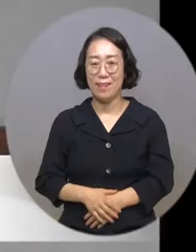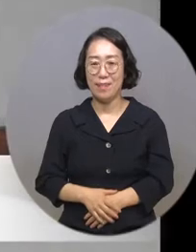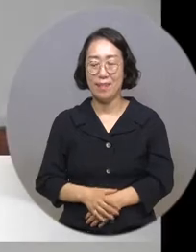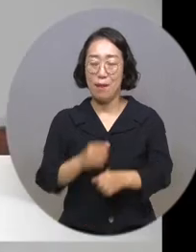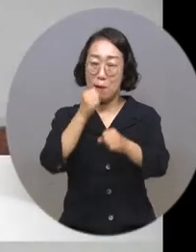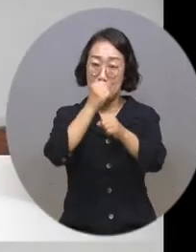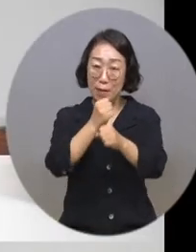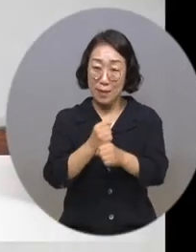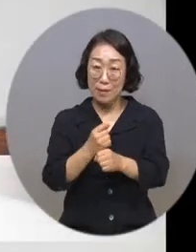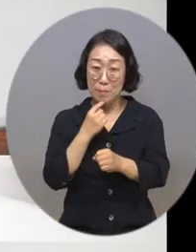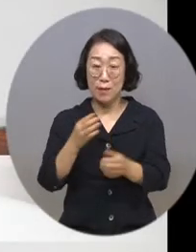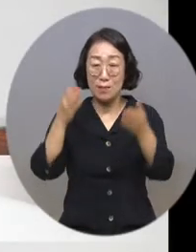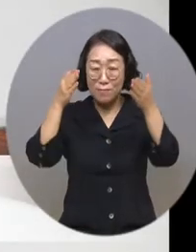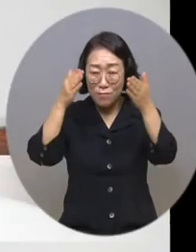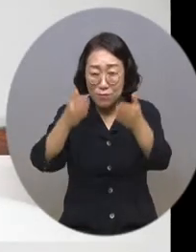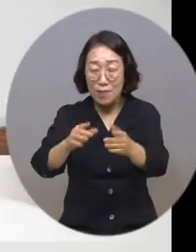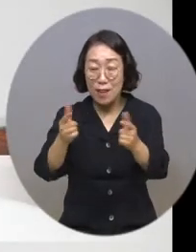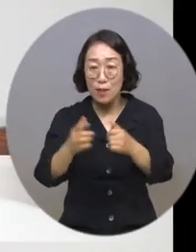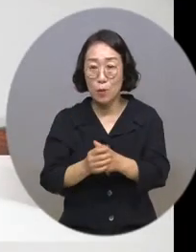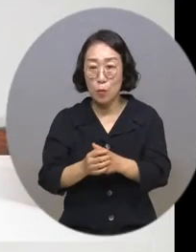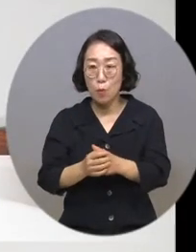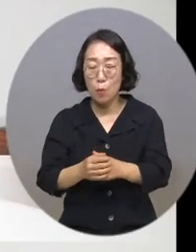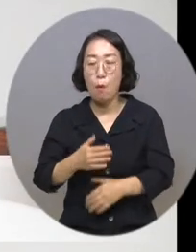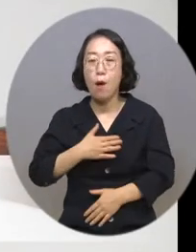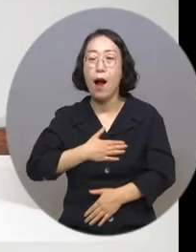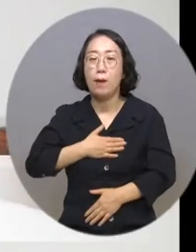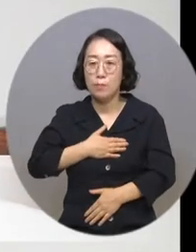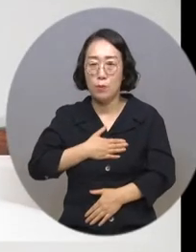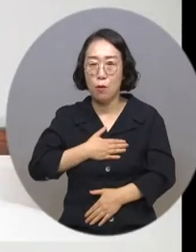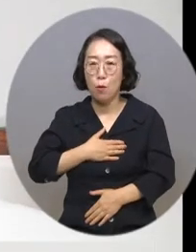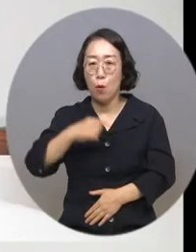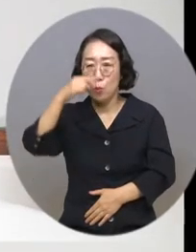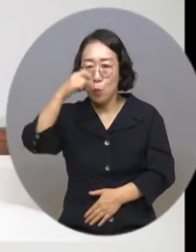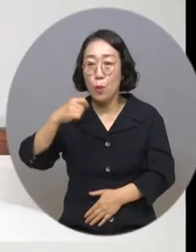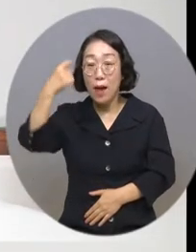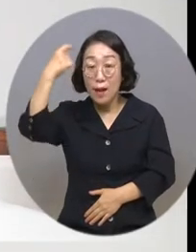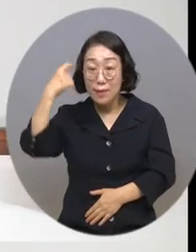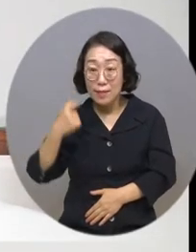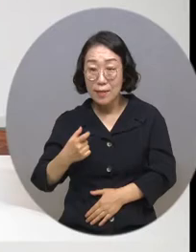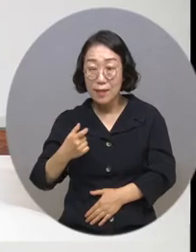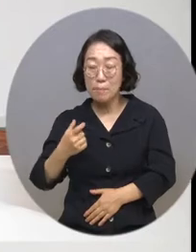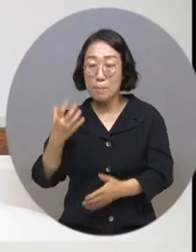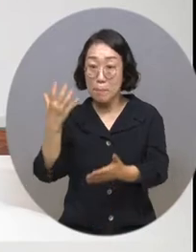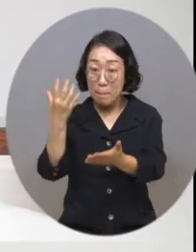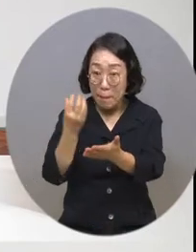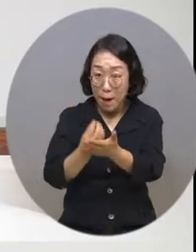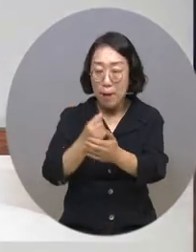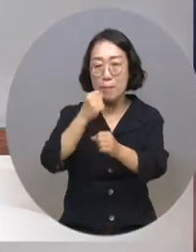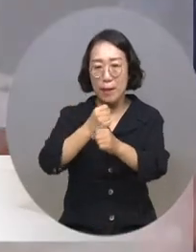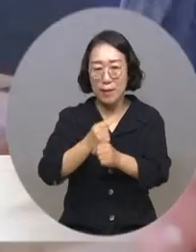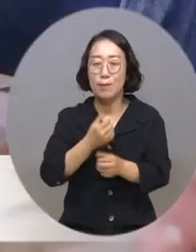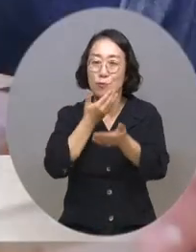제작에만 몰두를 하는 게 아니라 동양적 정취를 담은 가구를 만드는 거에 제가 좀 의의를 많이 두는 편이에요.